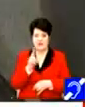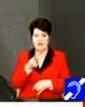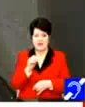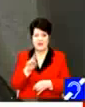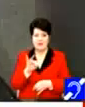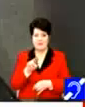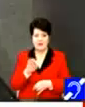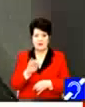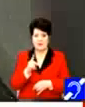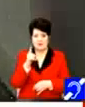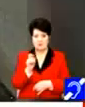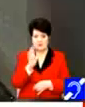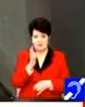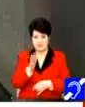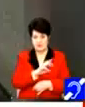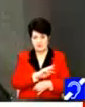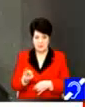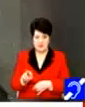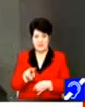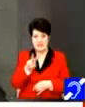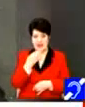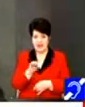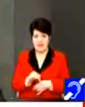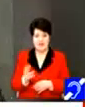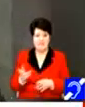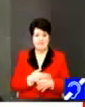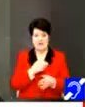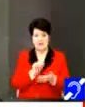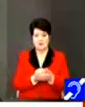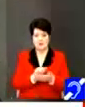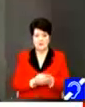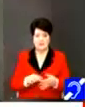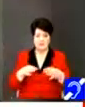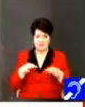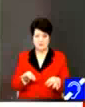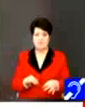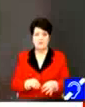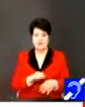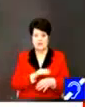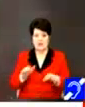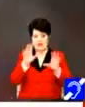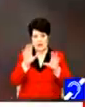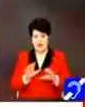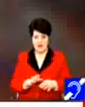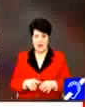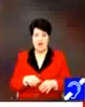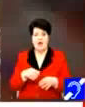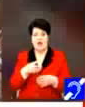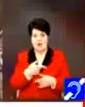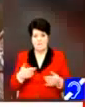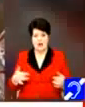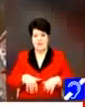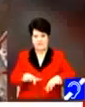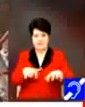mărfă în valoare de peste 150.000 de lei fără documente ce ar justifica achiziționarea sau transportul legal al acestora. Marfa a fost confiscată,